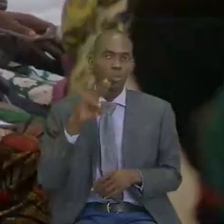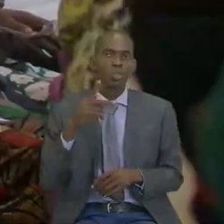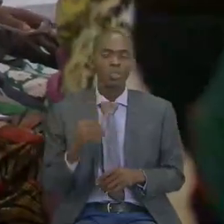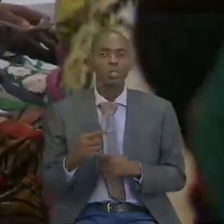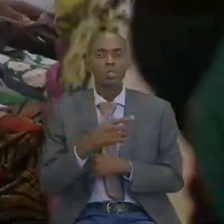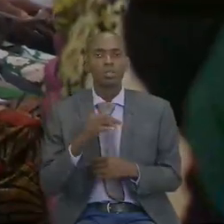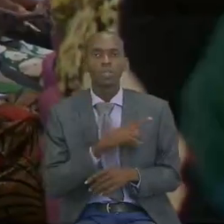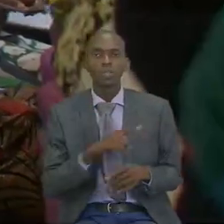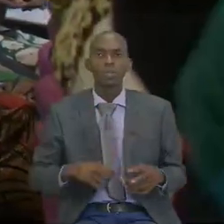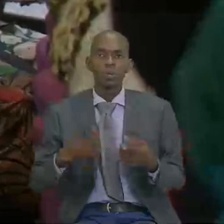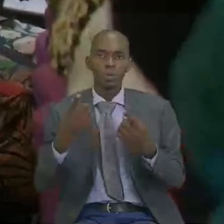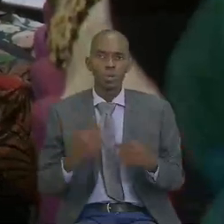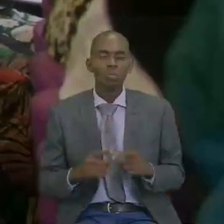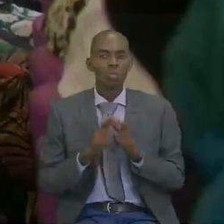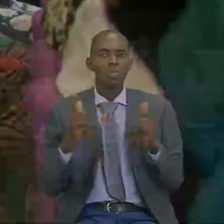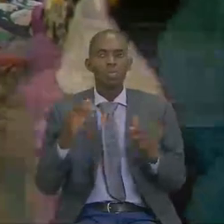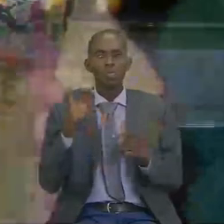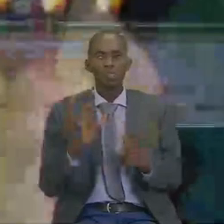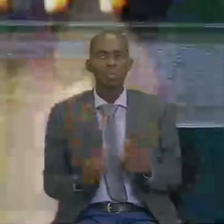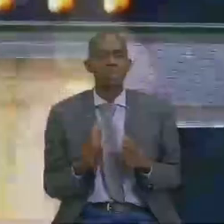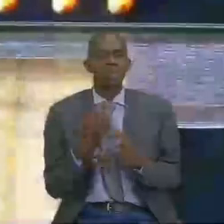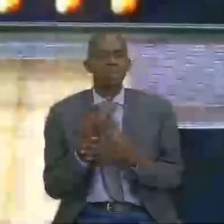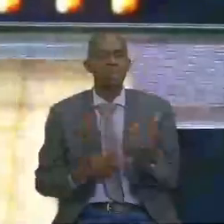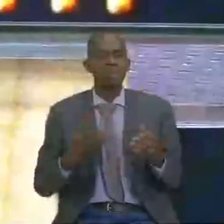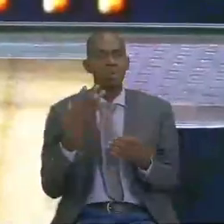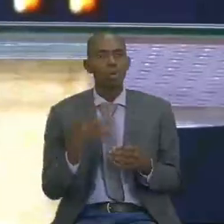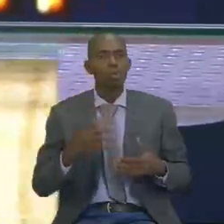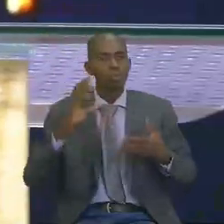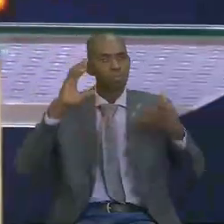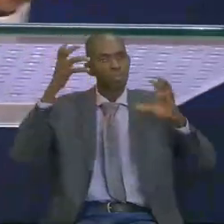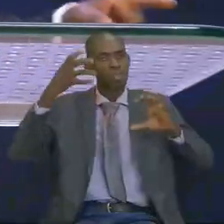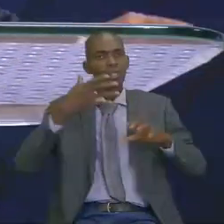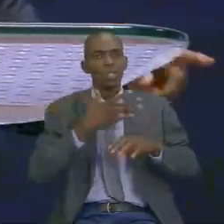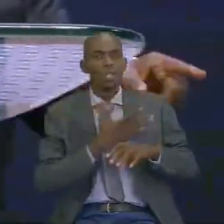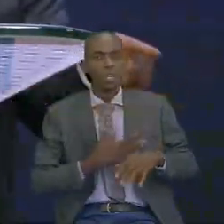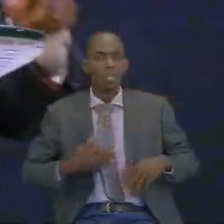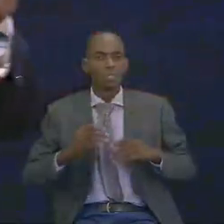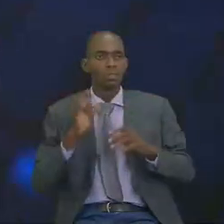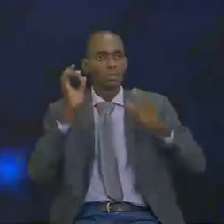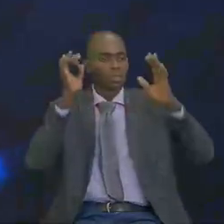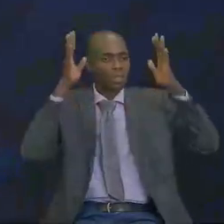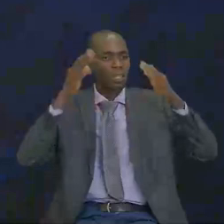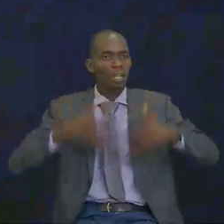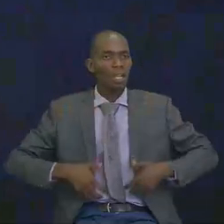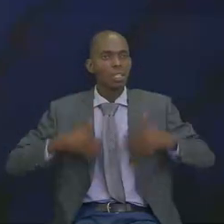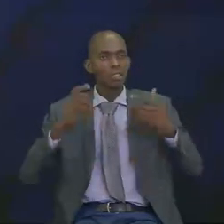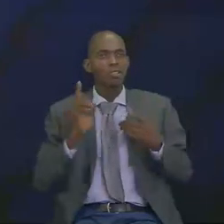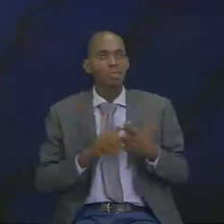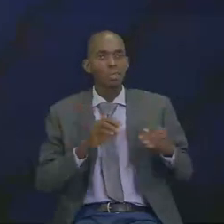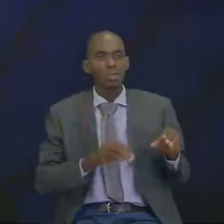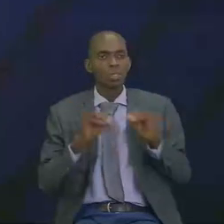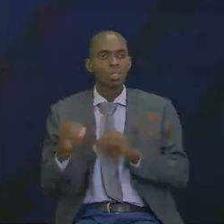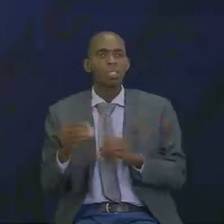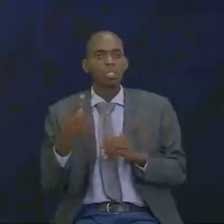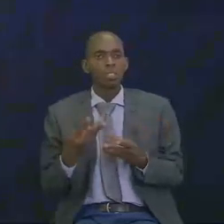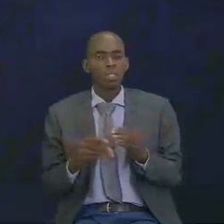l'Éternel arrive. Jour cruel, jour de colère et d'ardente fureur qui réduira la terre